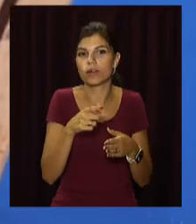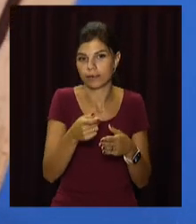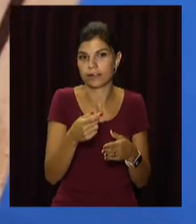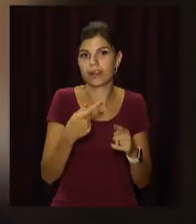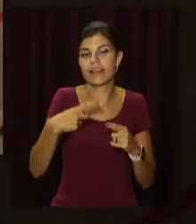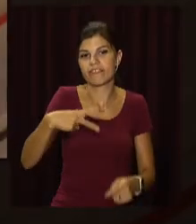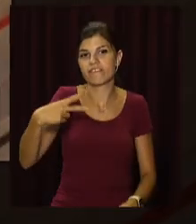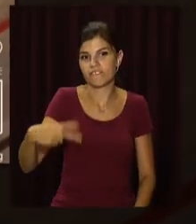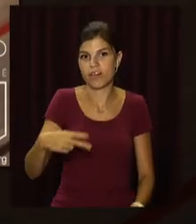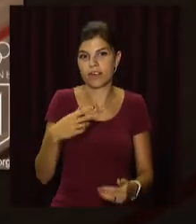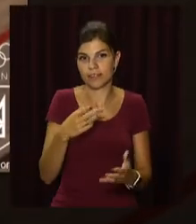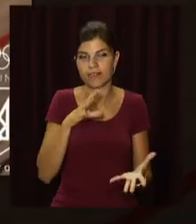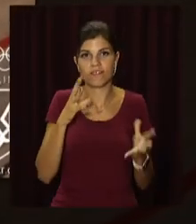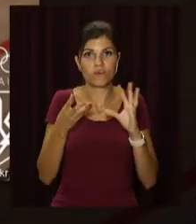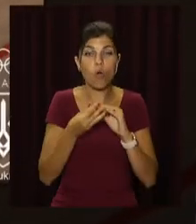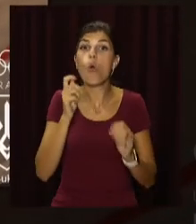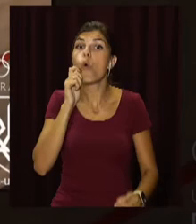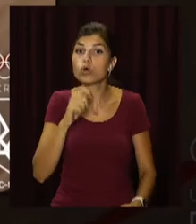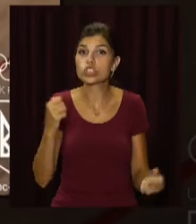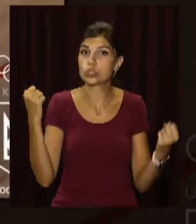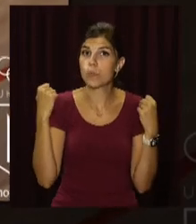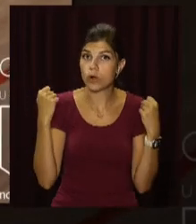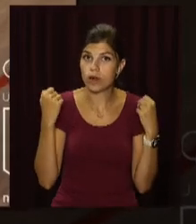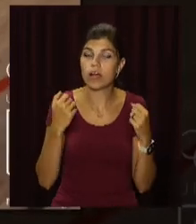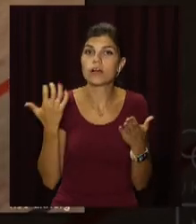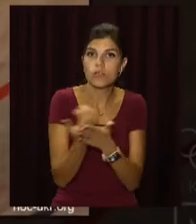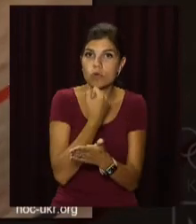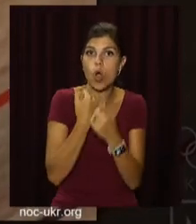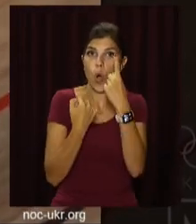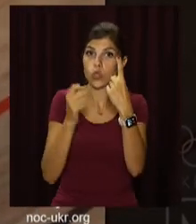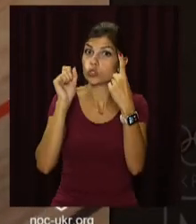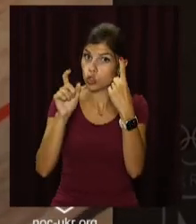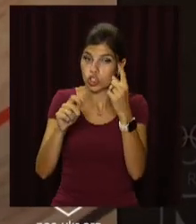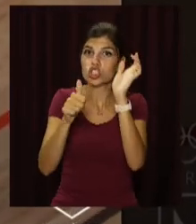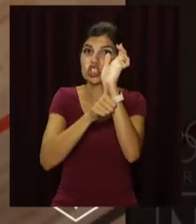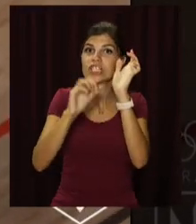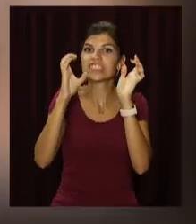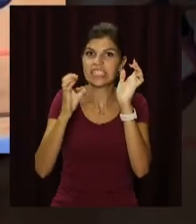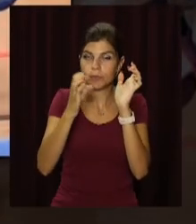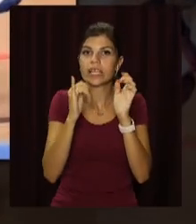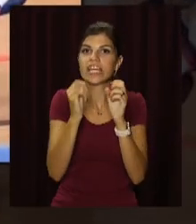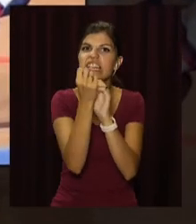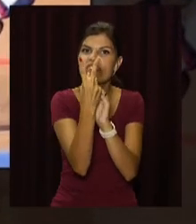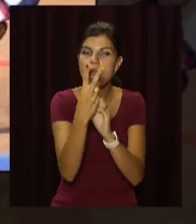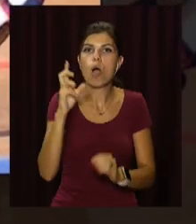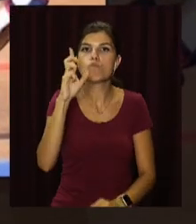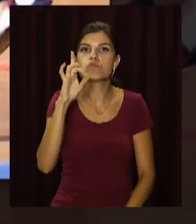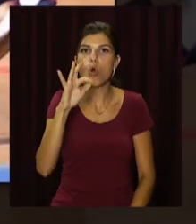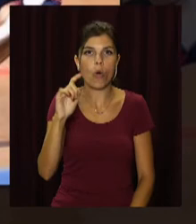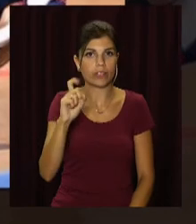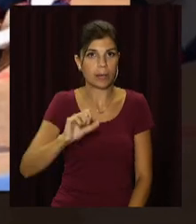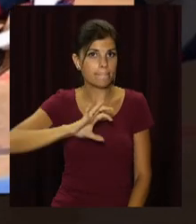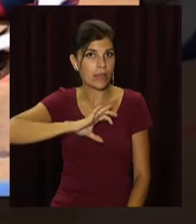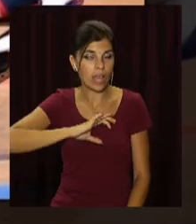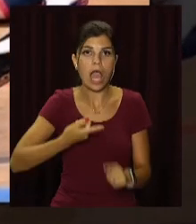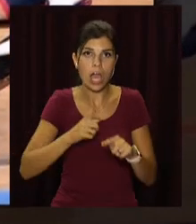Олімпіаді 2020. Загалом українські спортсмени завоювали одне золото, 6 срібних і 12 бронзових медалей. Це